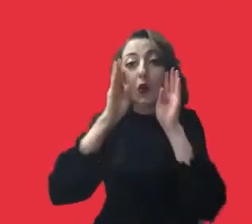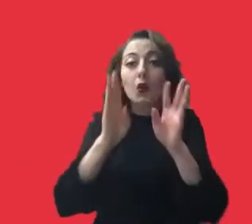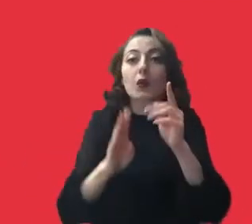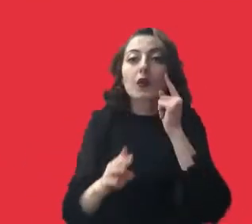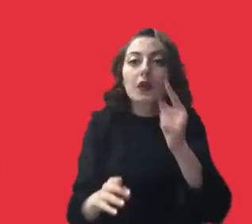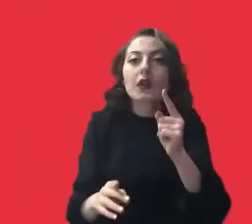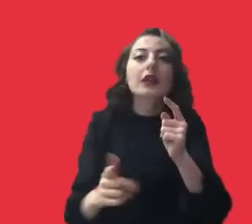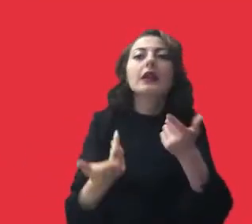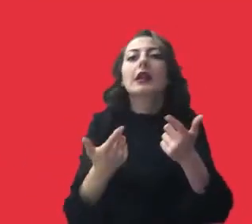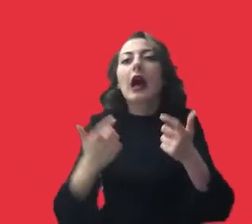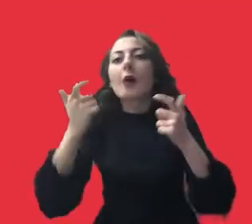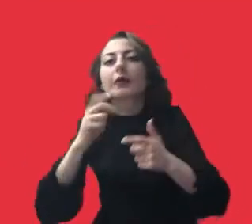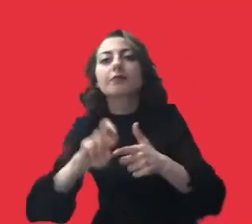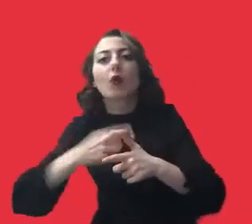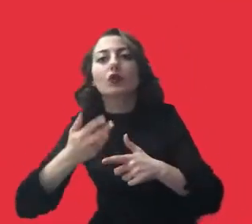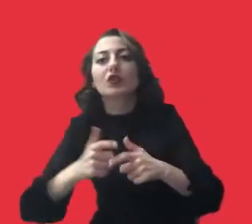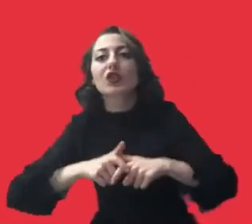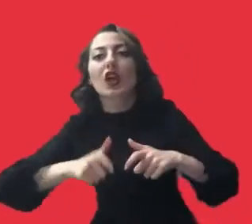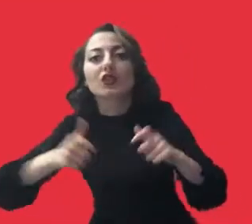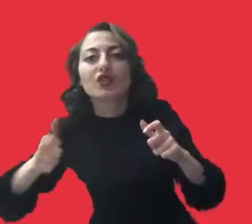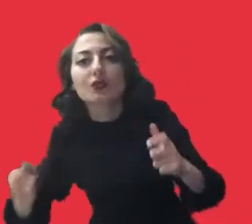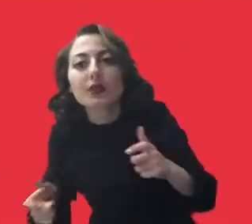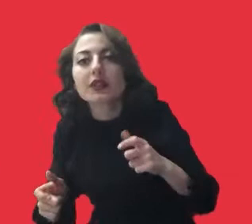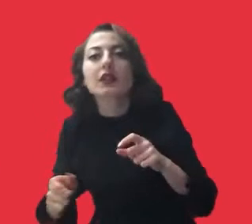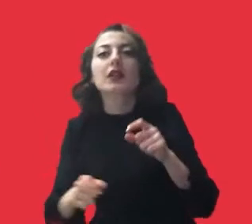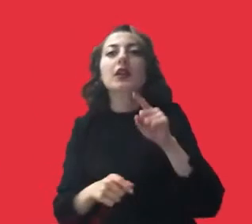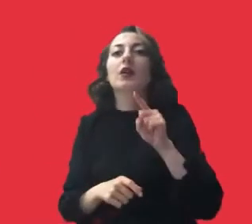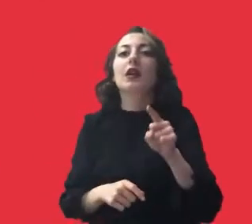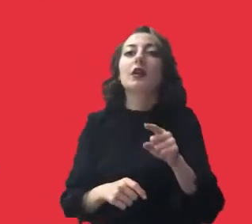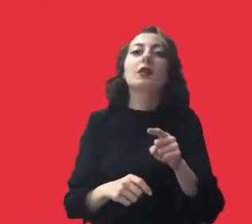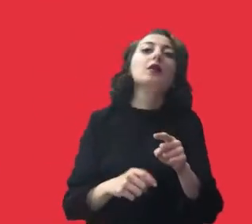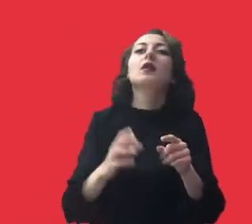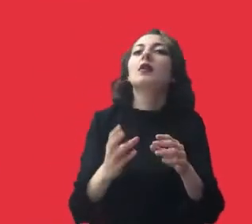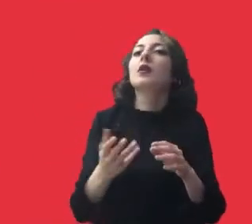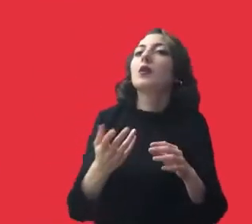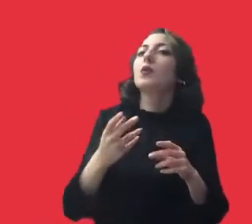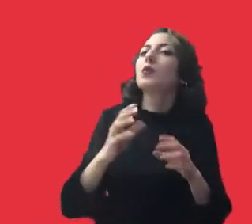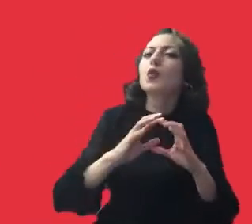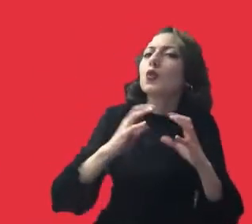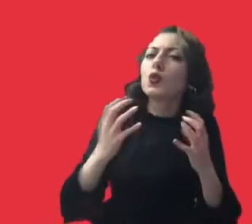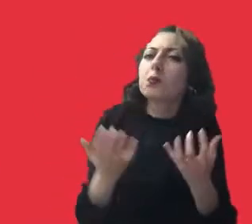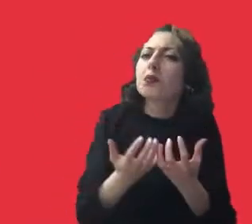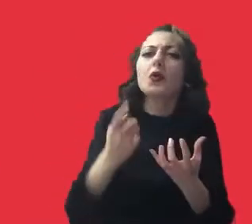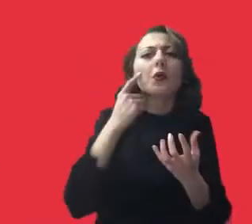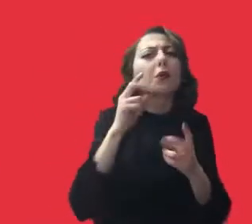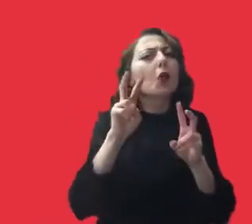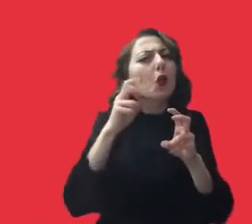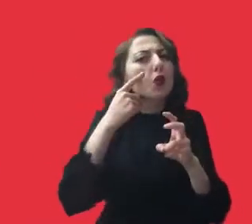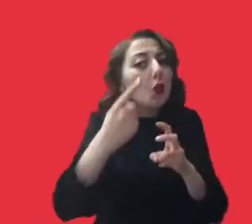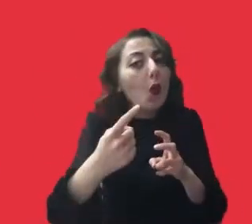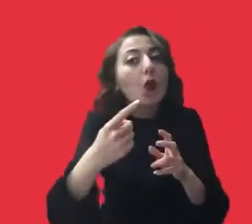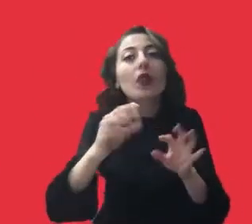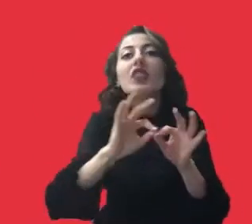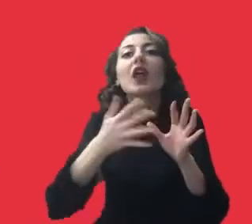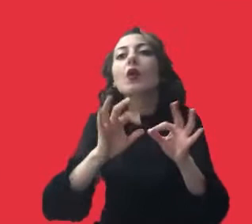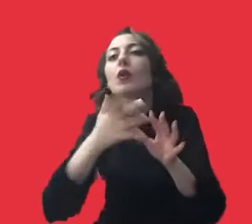geliştirme, focus on refugees kurumsal ve and insan capacity kapasitesinin building, both geliştirilmesi, eğitim, corporate and istihdam human ve sosyal uyum capacity. We also focus alanlarına on odaklanan employment, projelerin education, and olduğu o social küme cohesion.